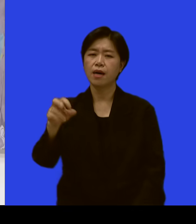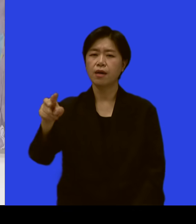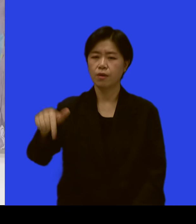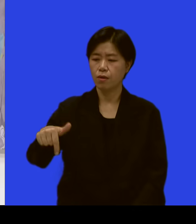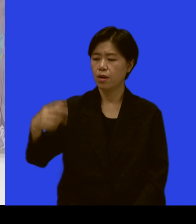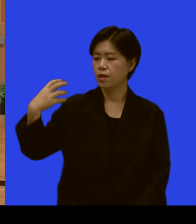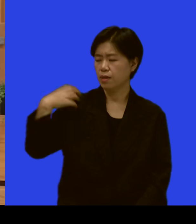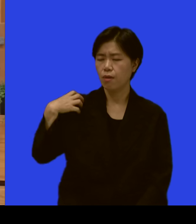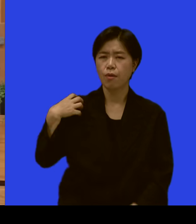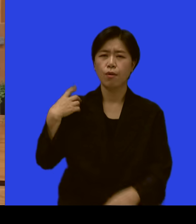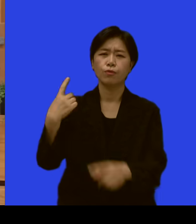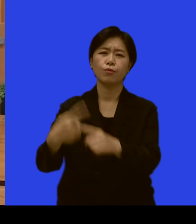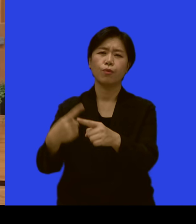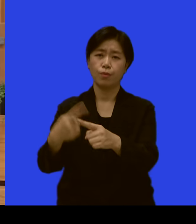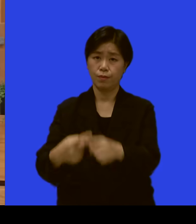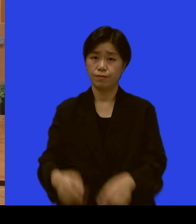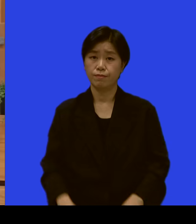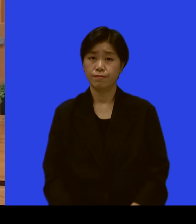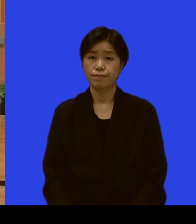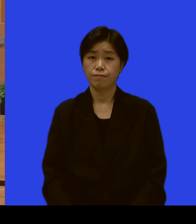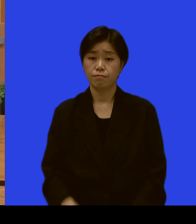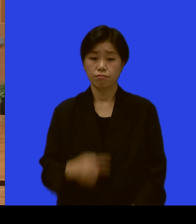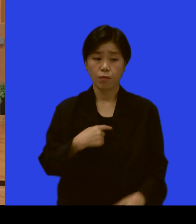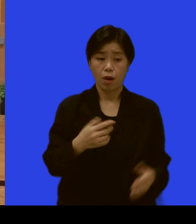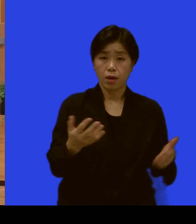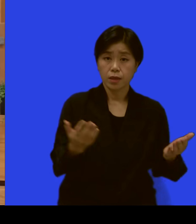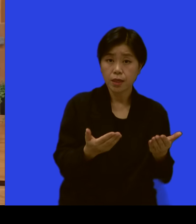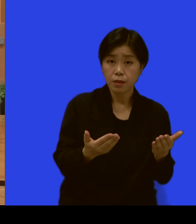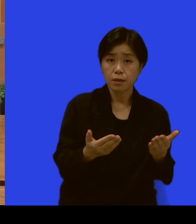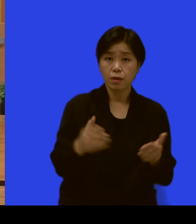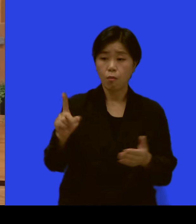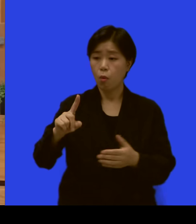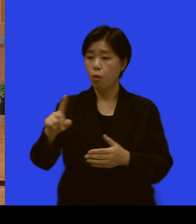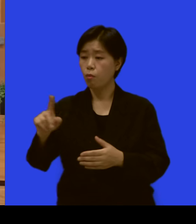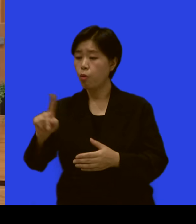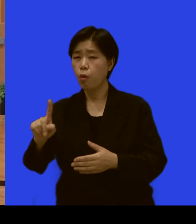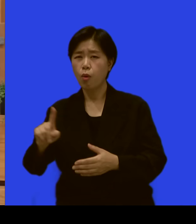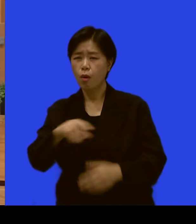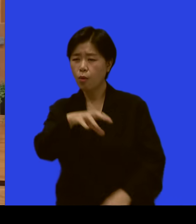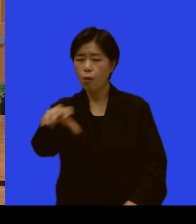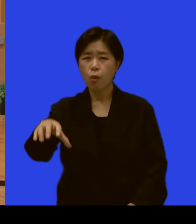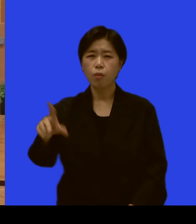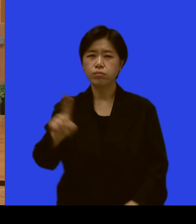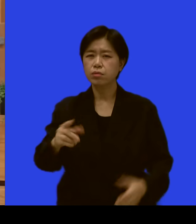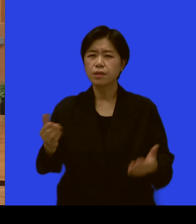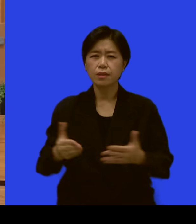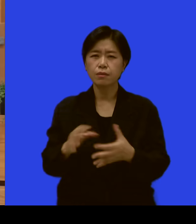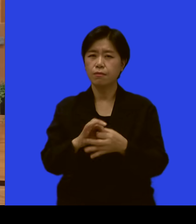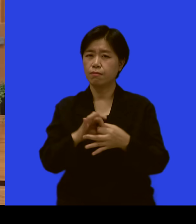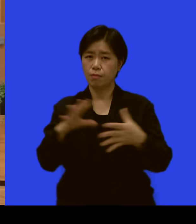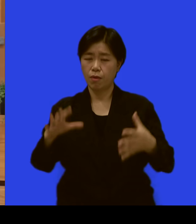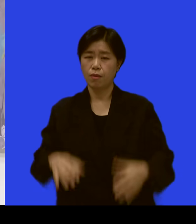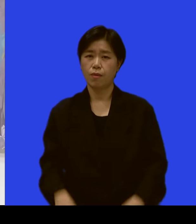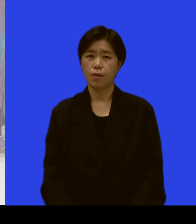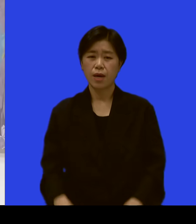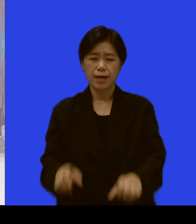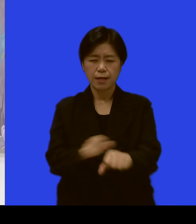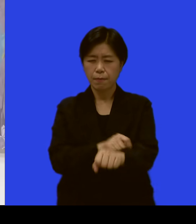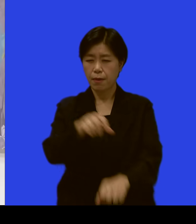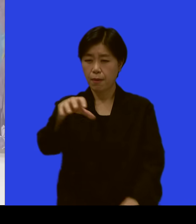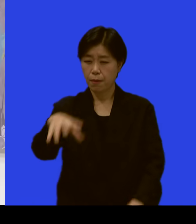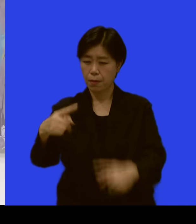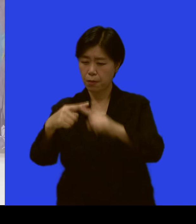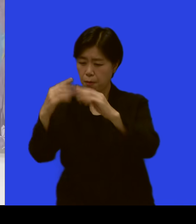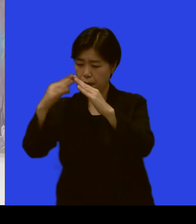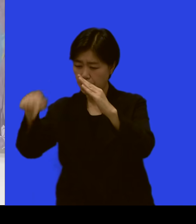거에 관심이 있겠죠. 예. 제가 일을 해도 제가 어디서 뭘 해도 그래서 어떤 그런 특별한 부르심이 있었다기보다는 처음에